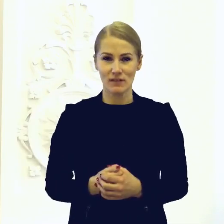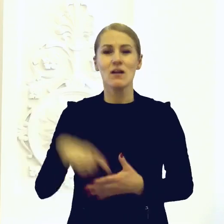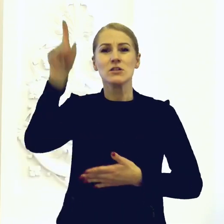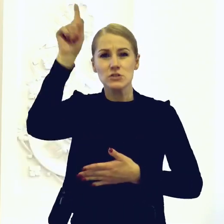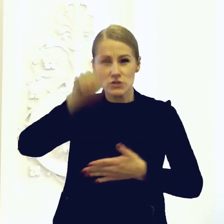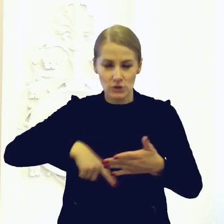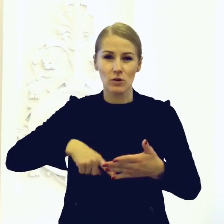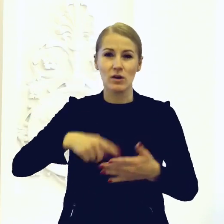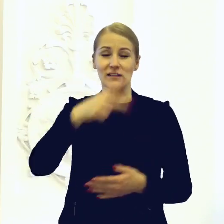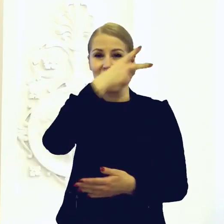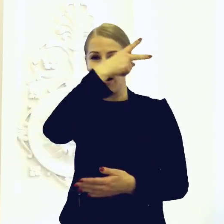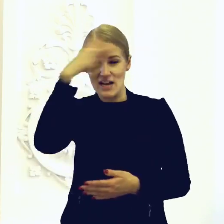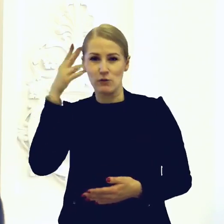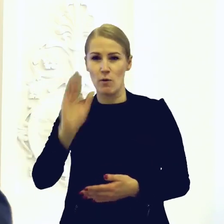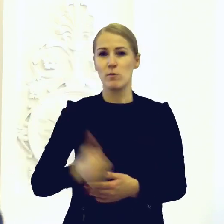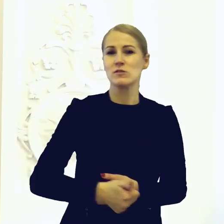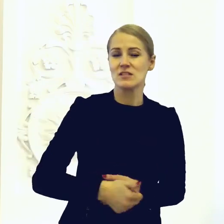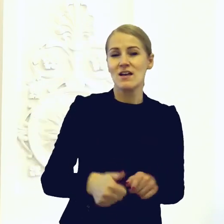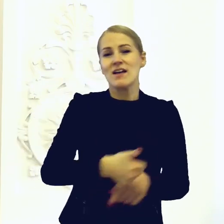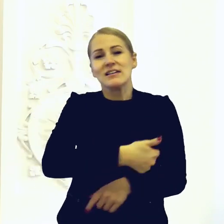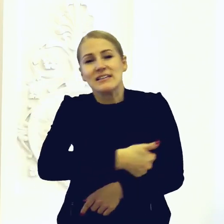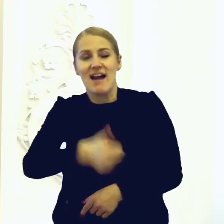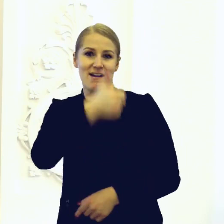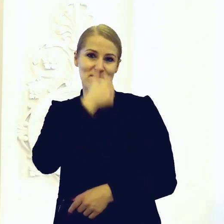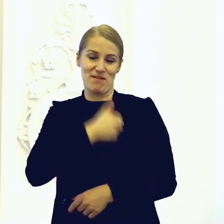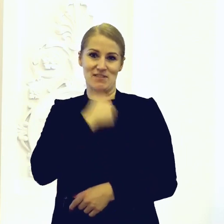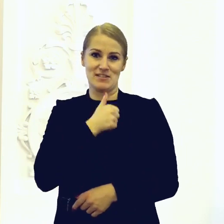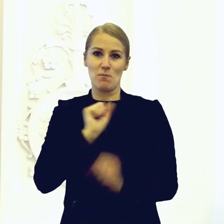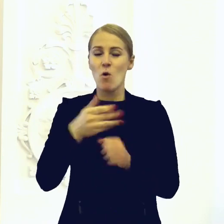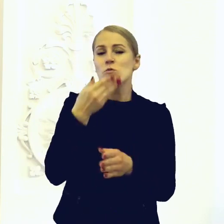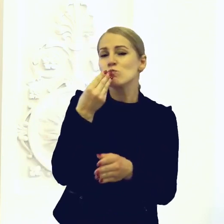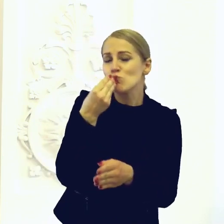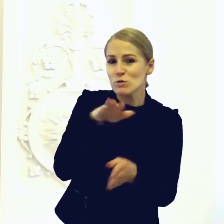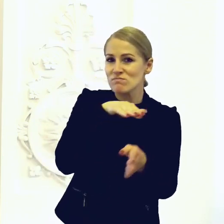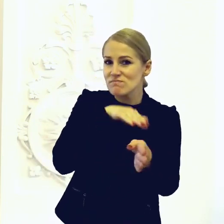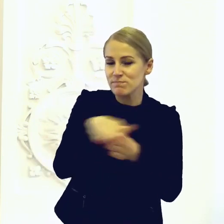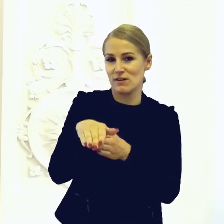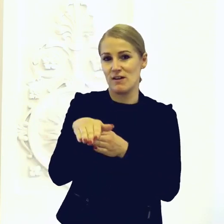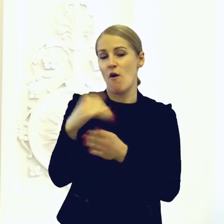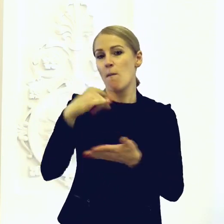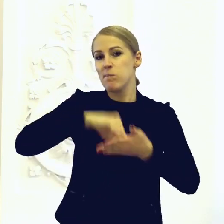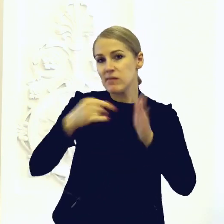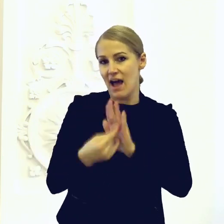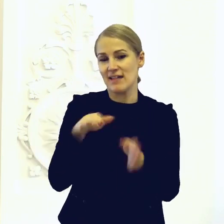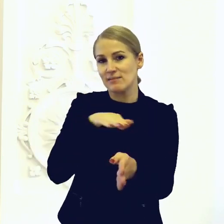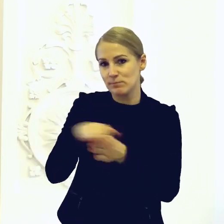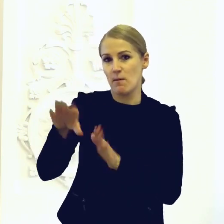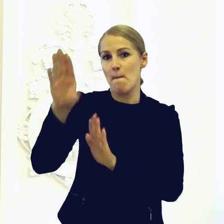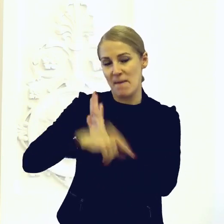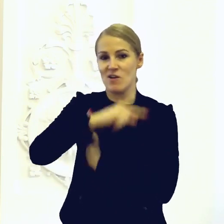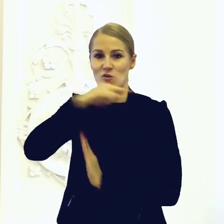tikrai geras pavyzdys visai Europai, kaip galima efektyviai įgyvendinti šitą